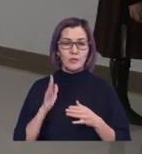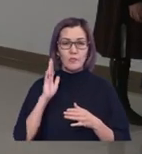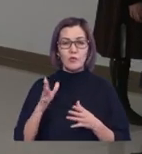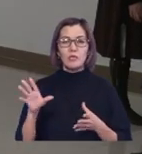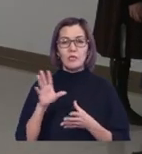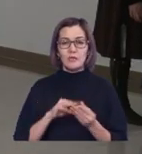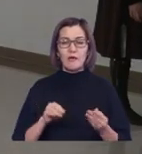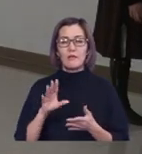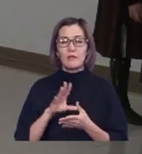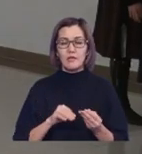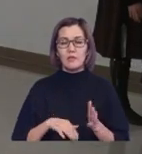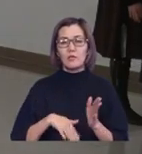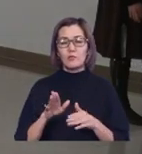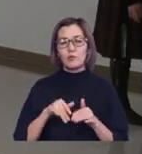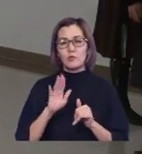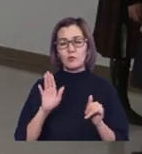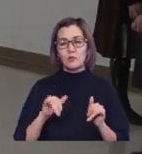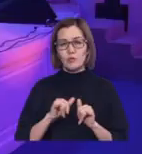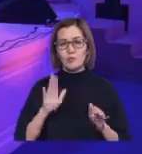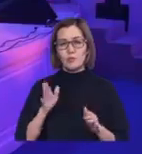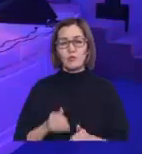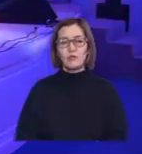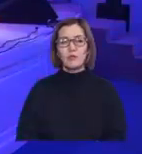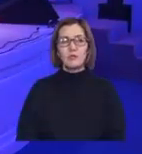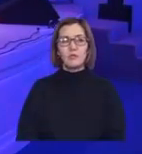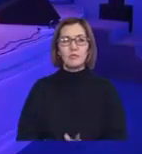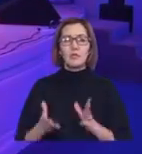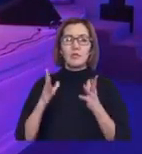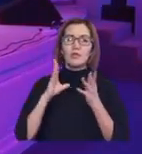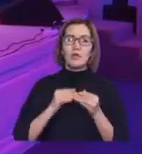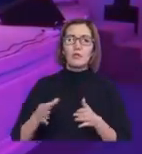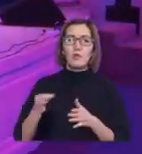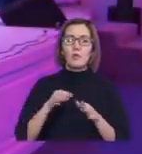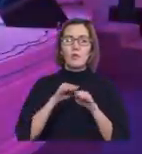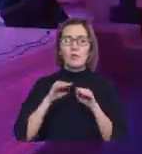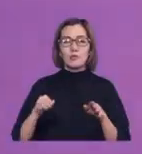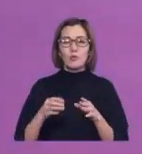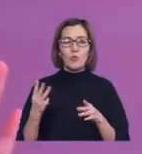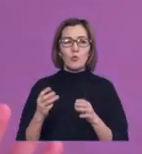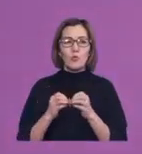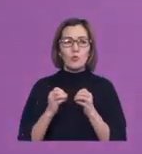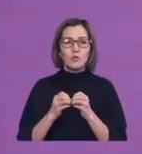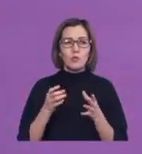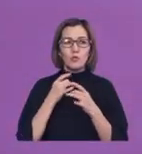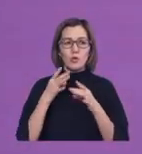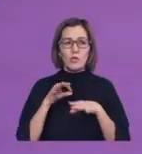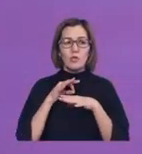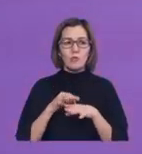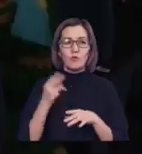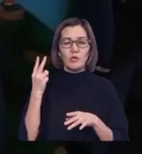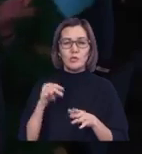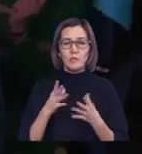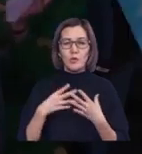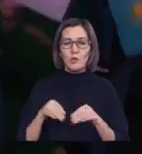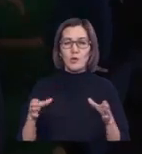бұйыртса одан да жақсы дүниелер шығарамыз деген сенімдемін. Жалпы облыс деңгейінде бұл дата 13 рет тойланып отыр. Шараға 26